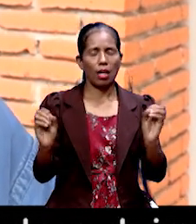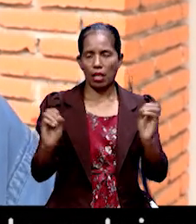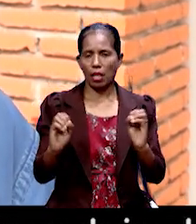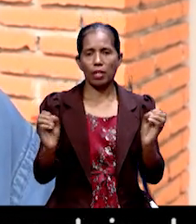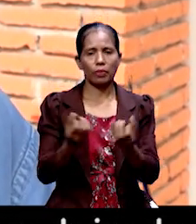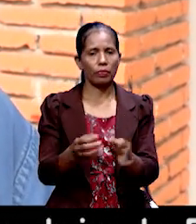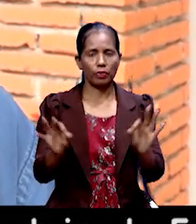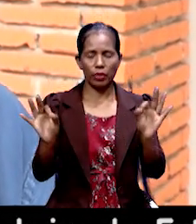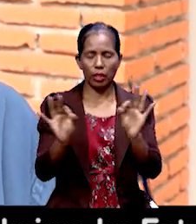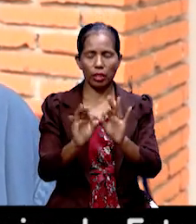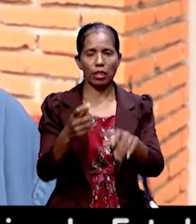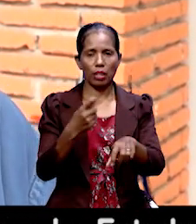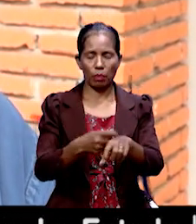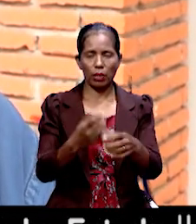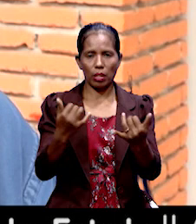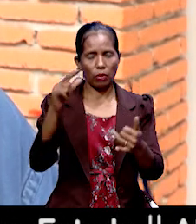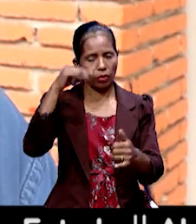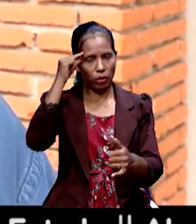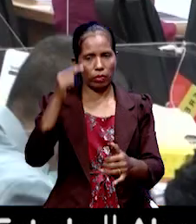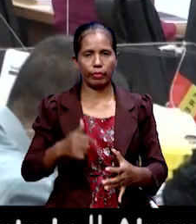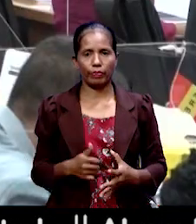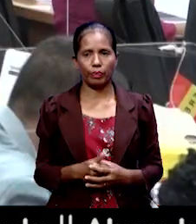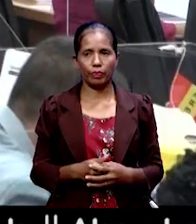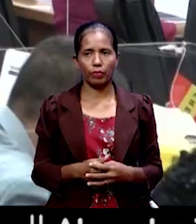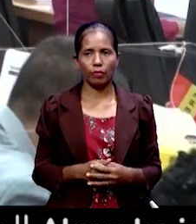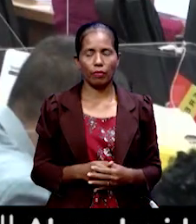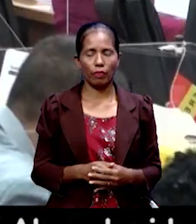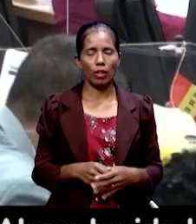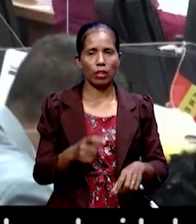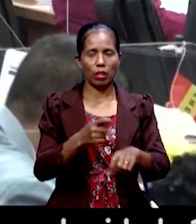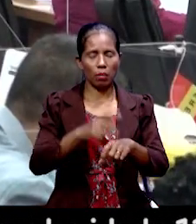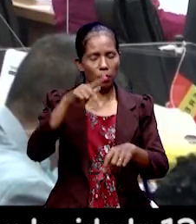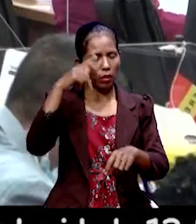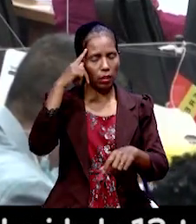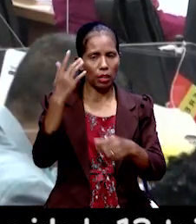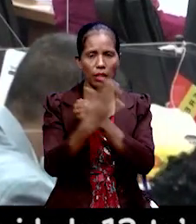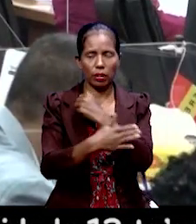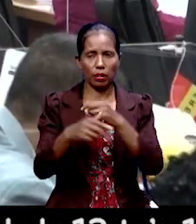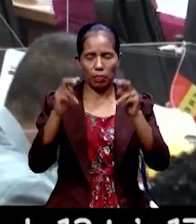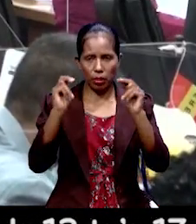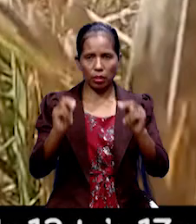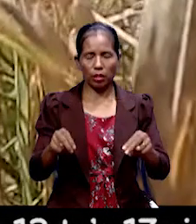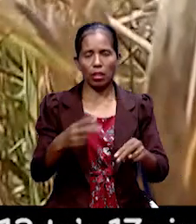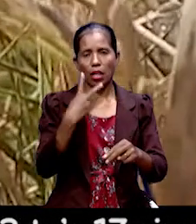a mandato a governo reunião. O situação política railaran precisa liu setor